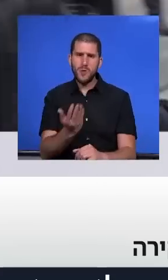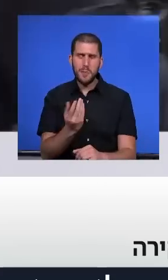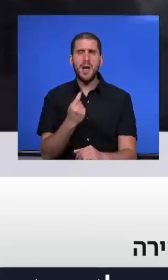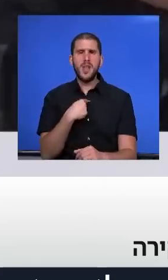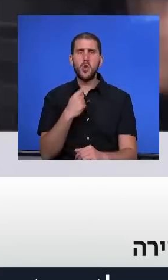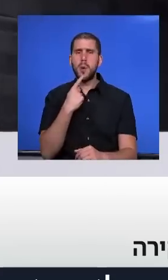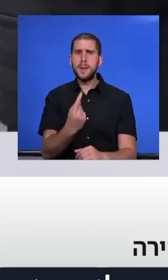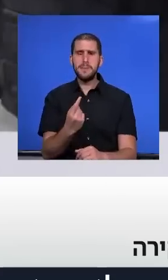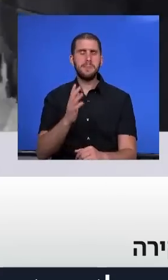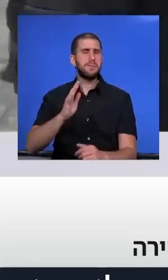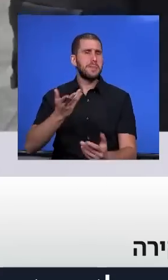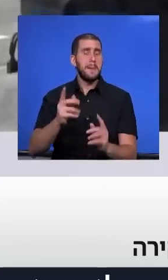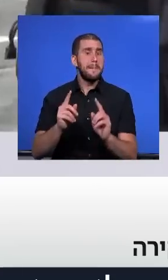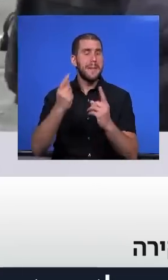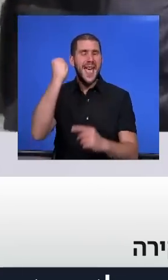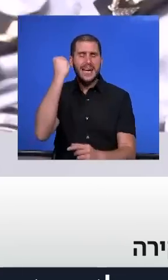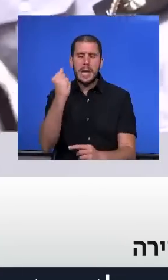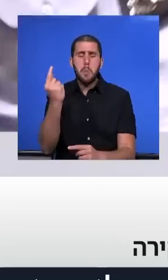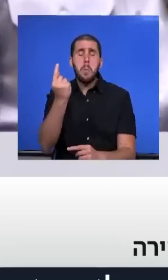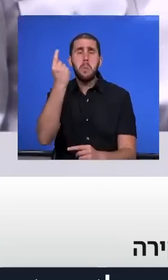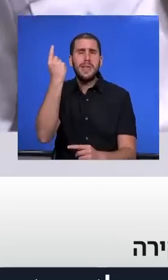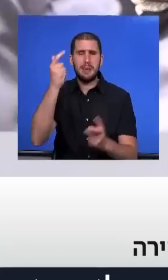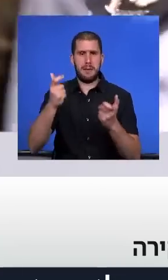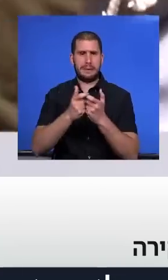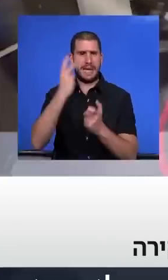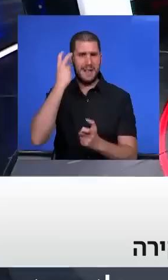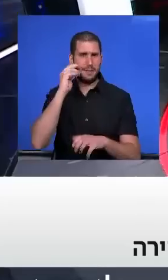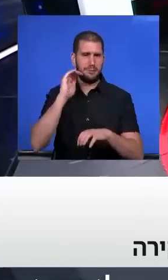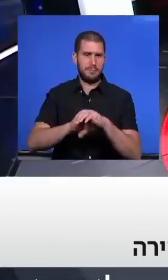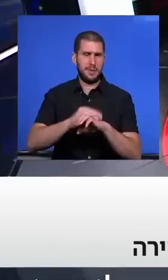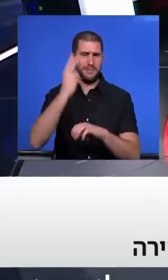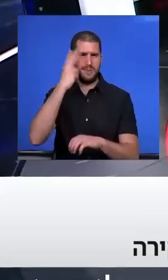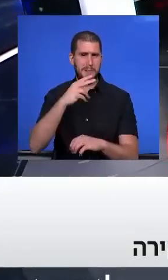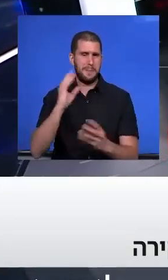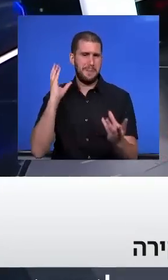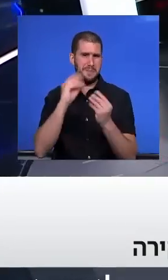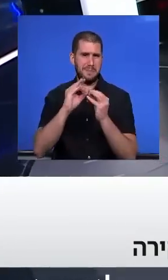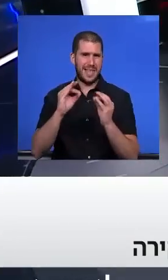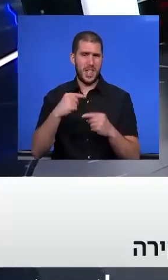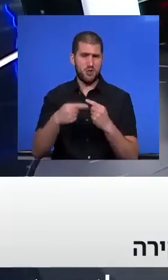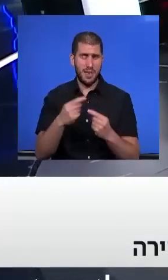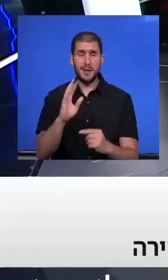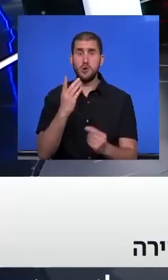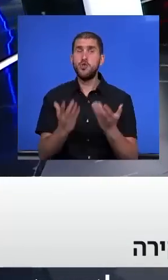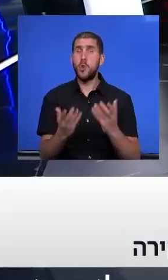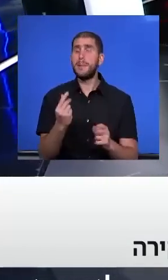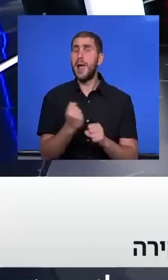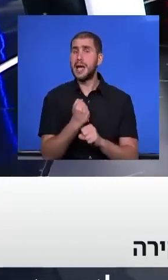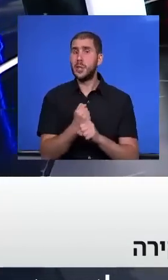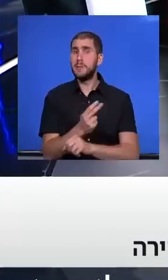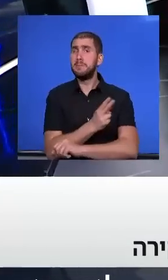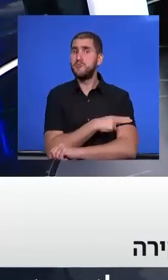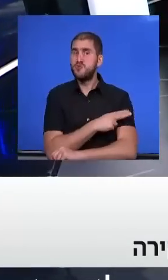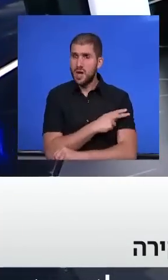מדברים על מקרי רצח בודדים במגזר הערבי שפוענחו מתחילת השנה, ומה ששוקלים לעשות במשטרה